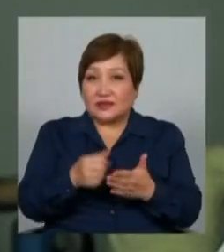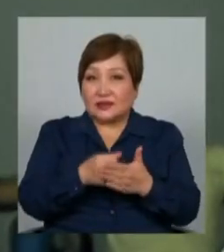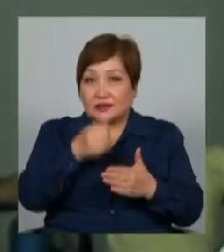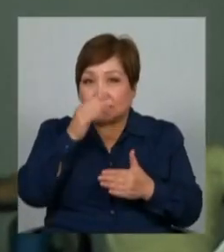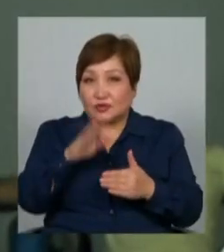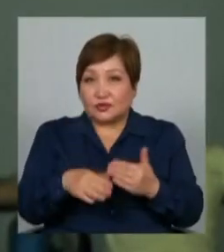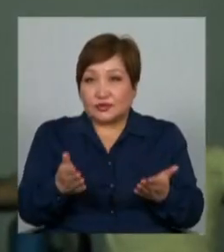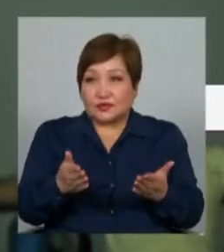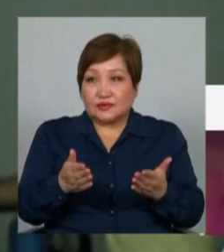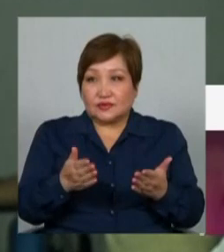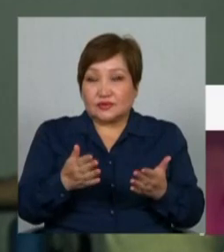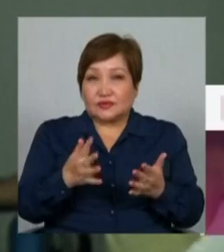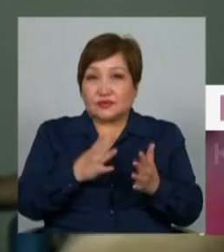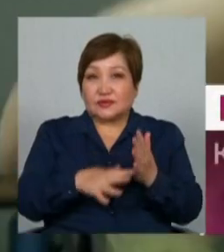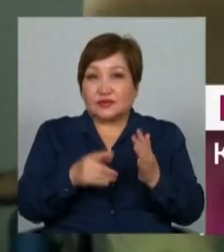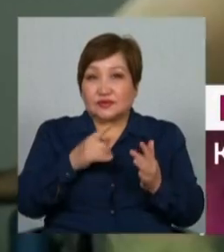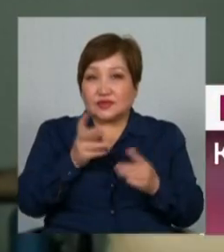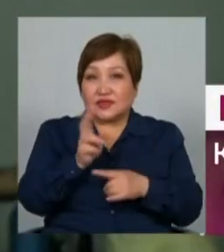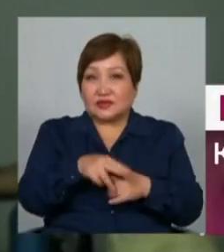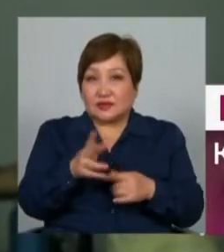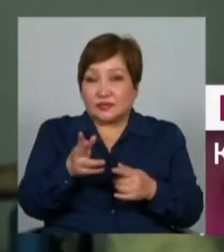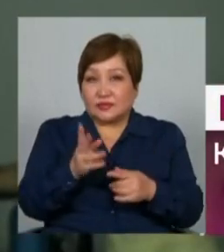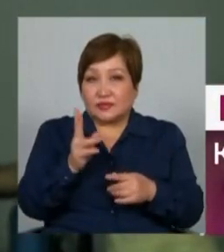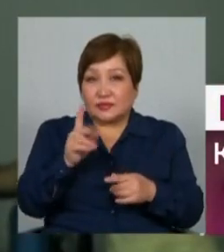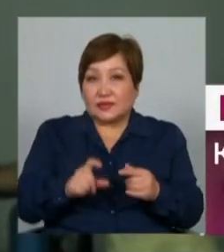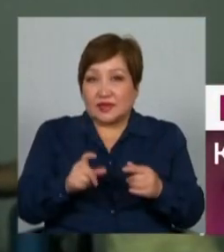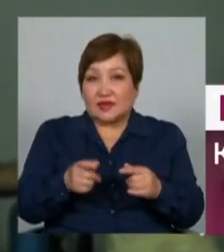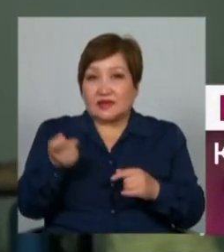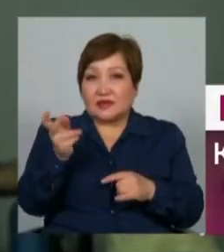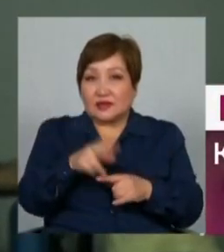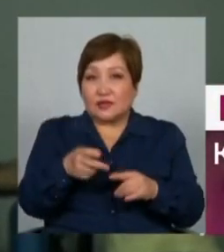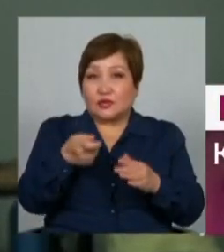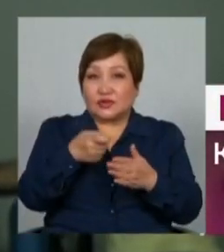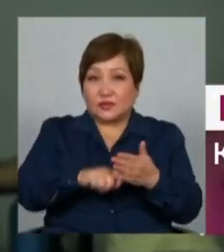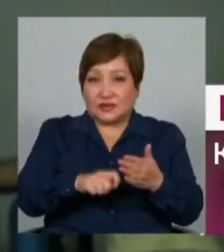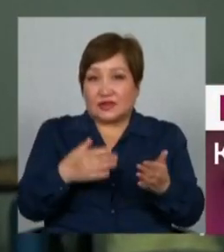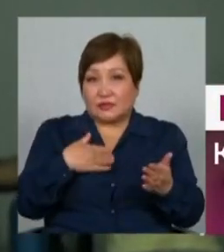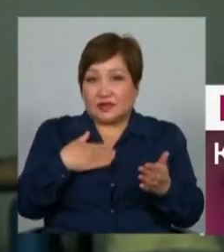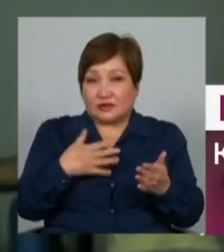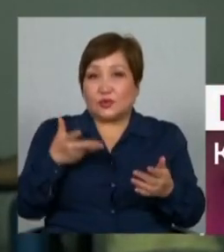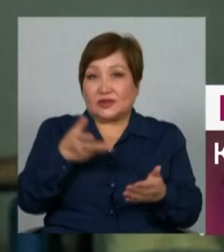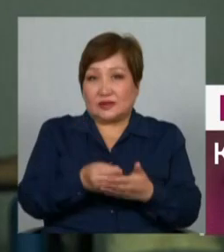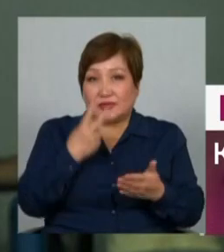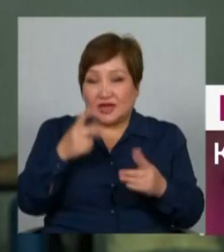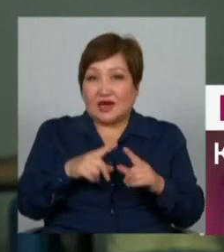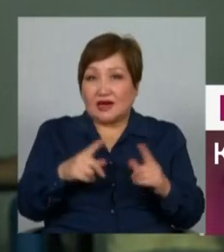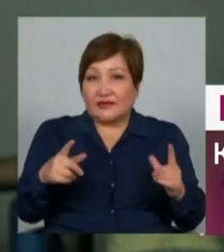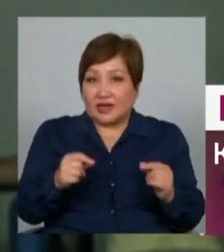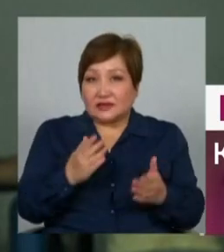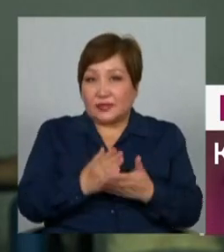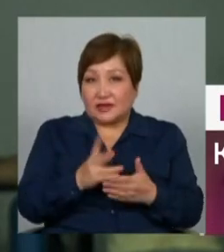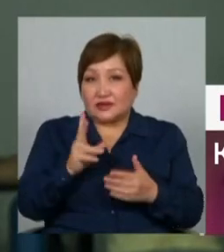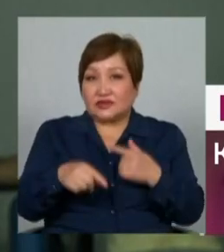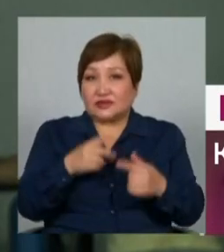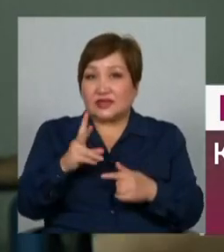бір 90 жылдардағы бандиттер сияқты келді, өшіртіп кетіп қалды. Хотя мен квитанцияны көрсетпей төледім міне Каспийдан деп. Жоқ, ол Каспийдан төлесеңіз